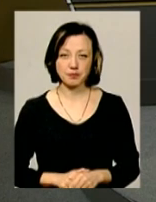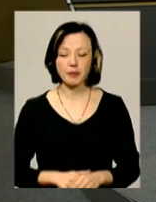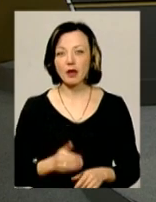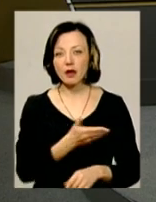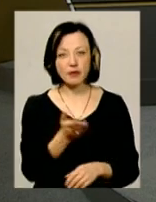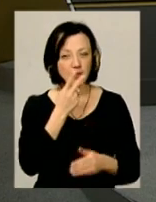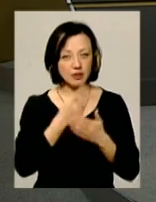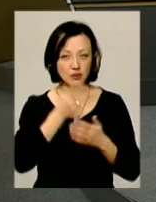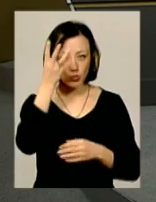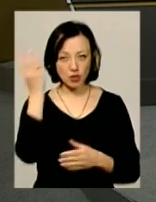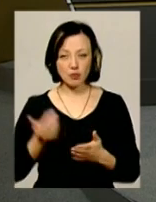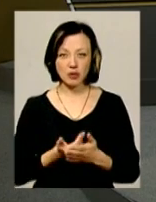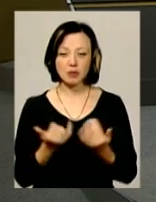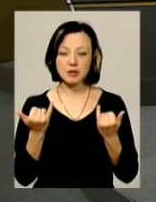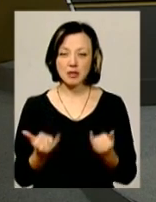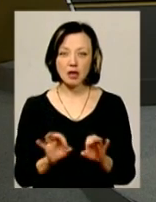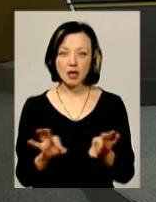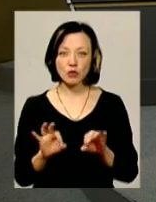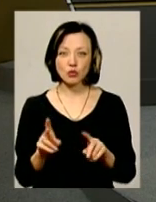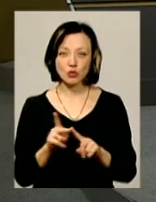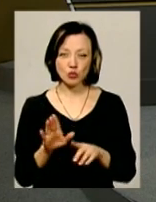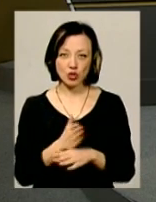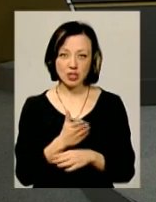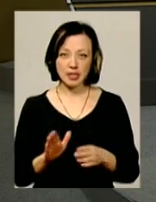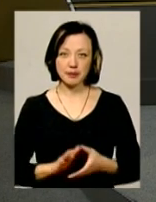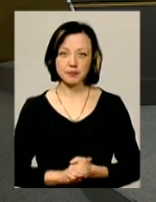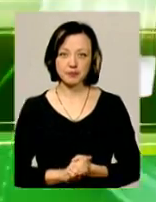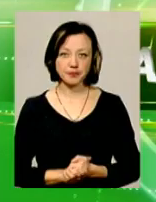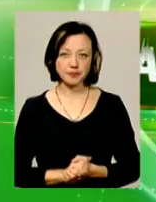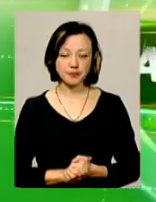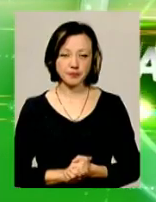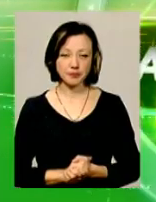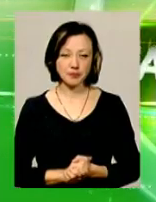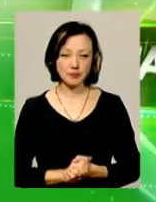Ви дивитеся Подільську панораму і зараз анонс її другої частини.